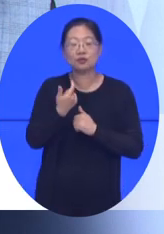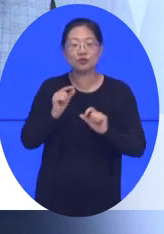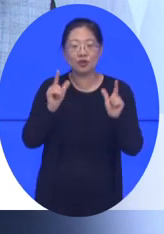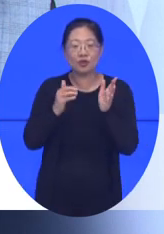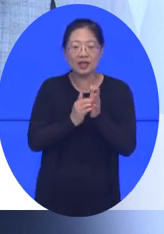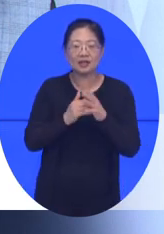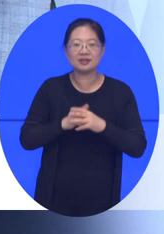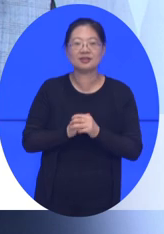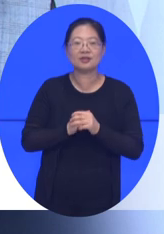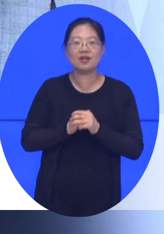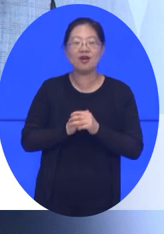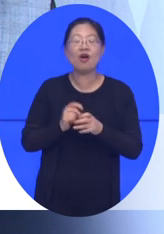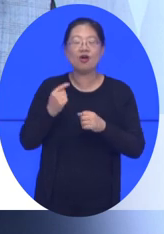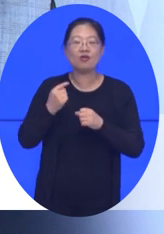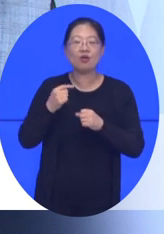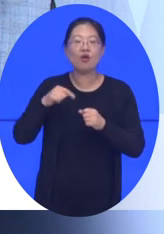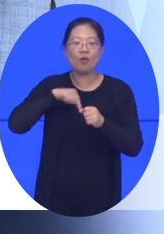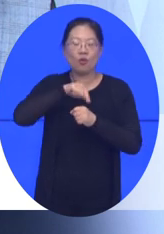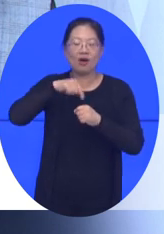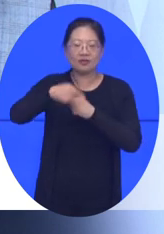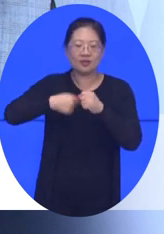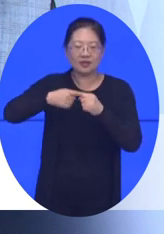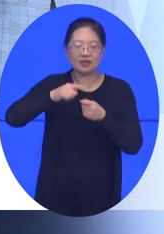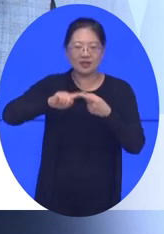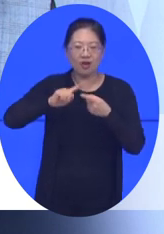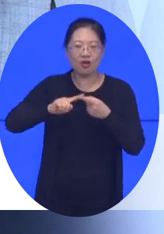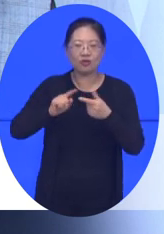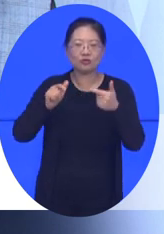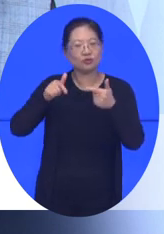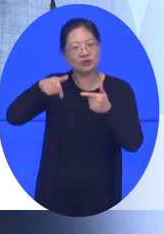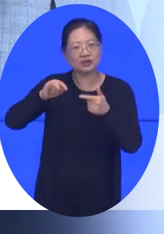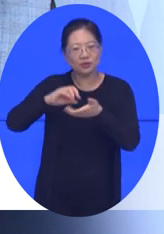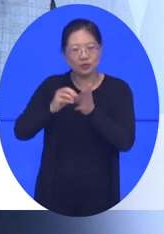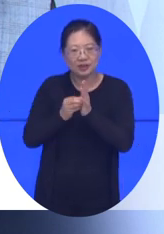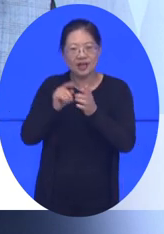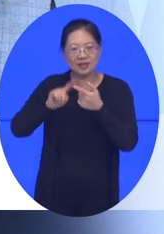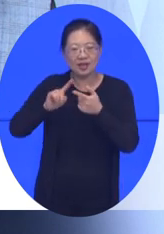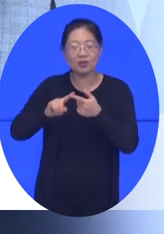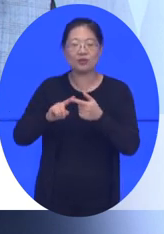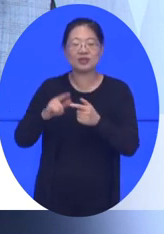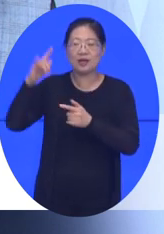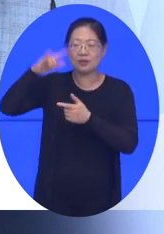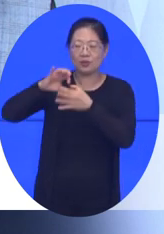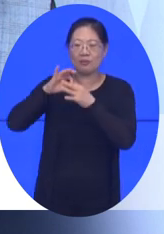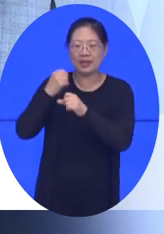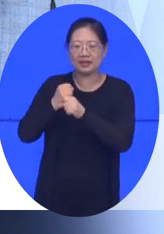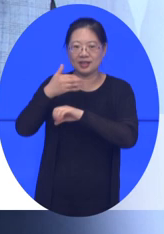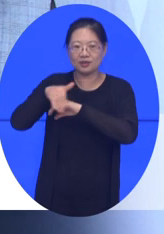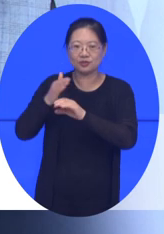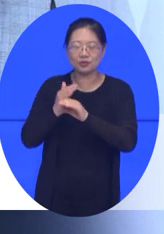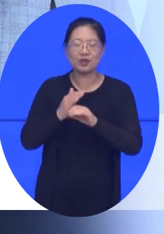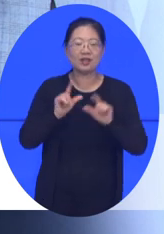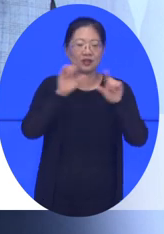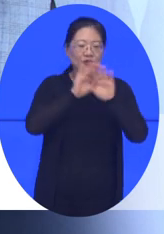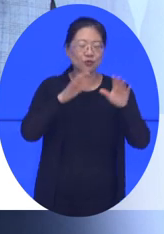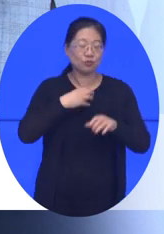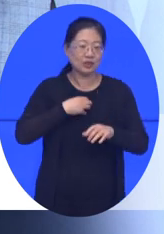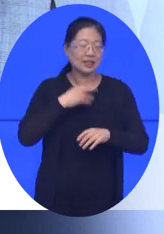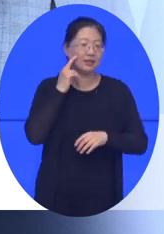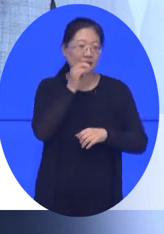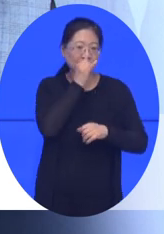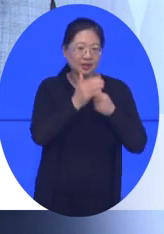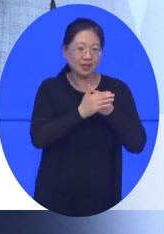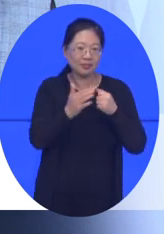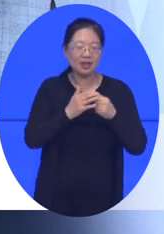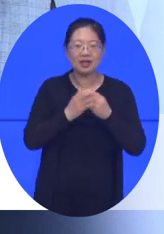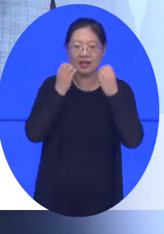수준에 달하는 재생에너지를 산단에서 생산할 수 있도록 관련 정책을 펼칩니다. 기후위기 요즘 심각한데 대응 차원에서